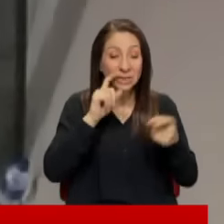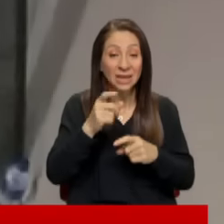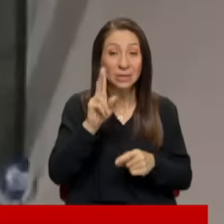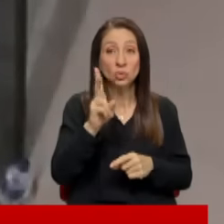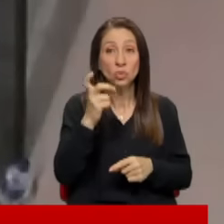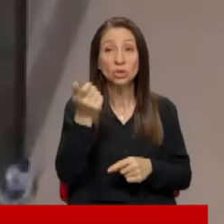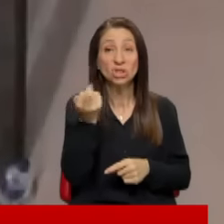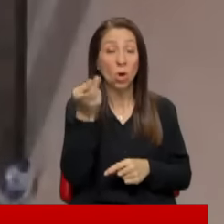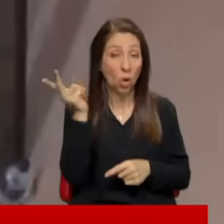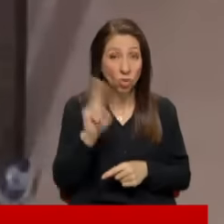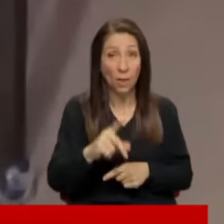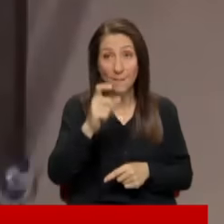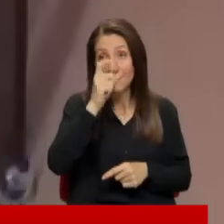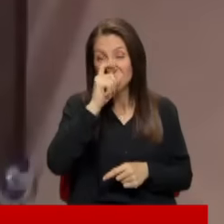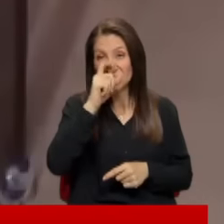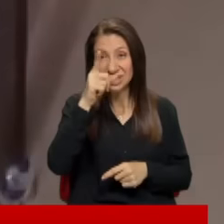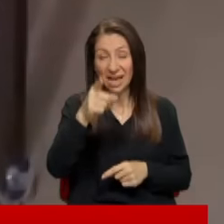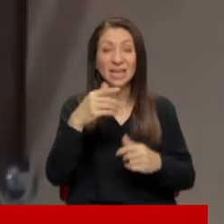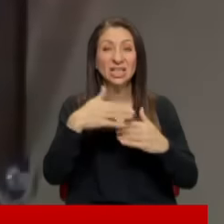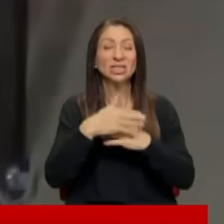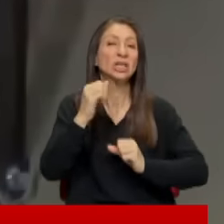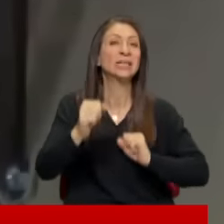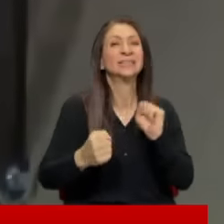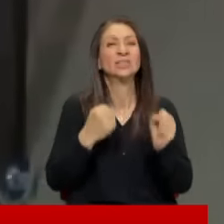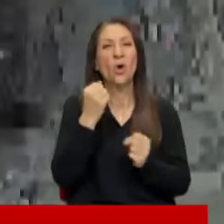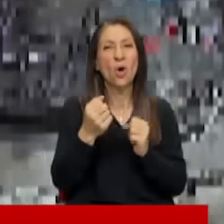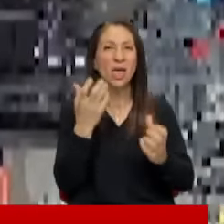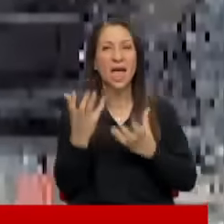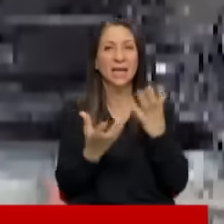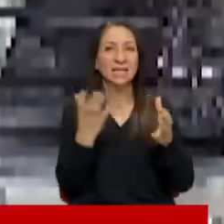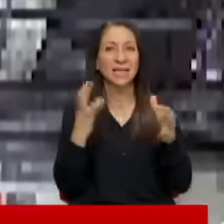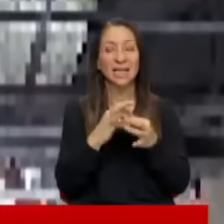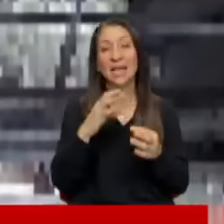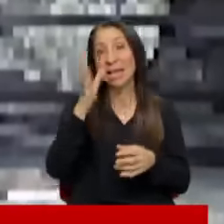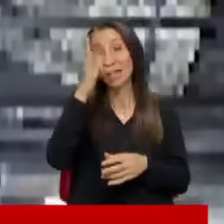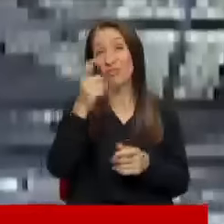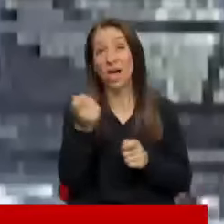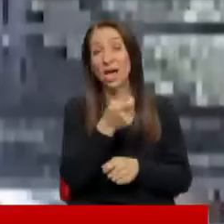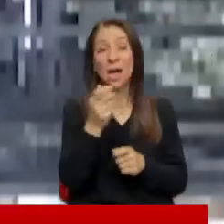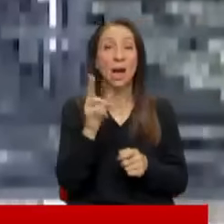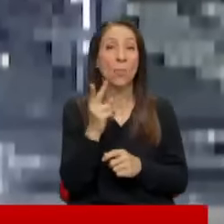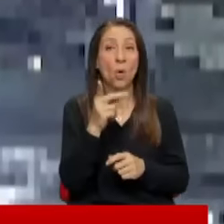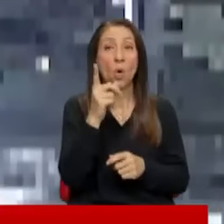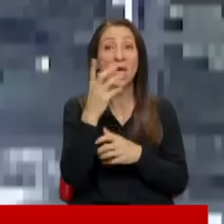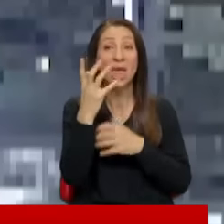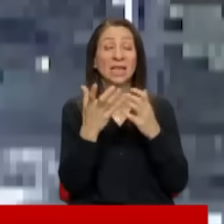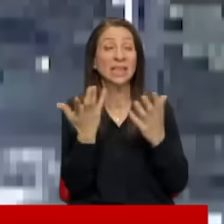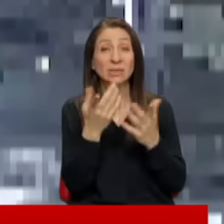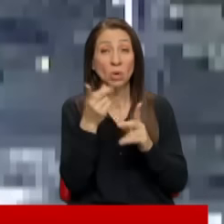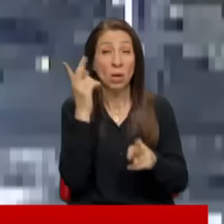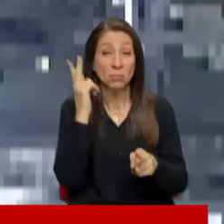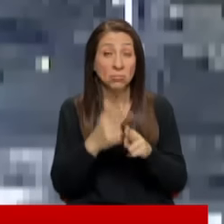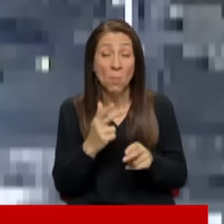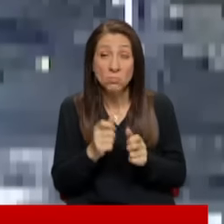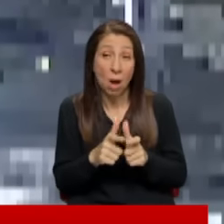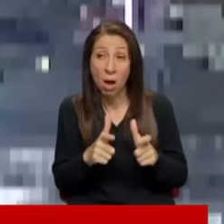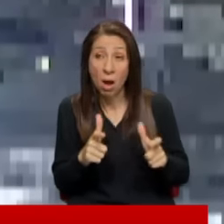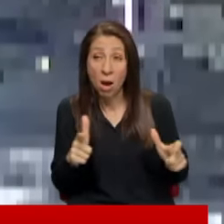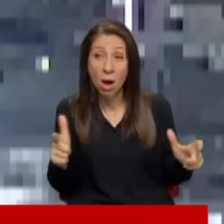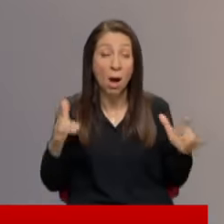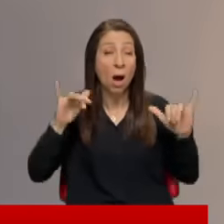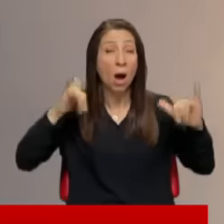kişinin can verdiği Beşiktaş'taki gece kulübü yangını ile ilgili itfaiye raporundan. O rapor yangının nasıl bu kadar büyük bir